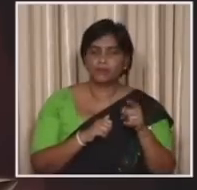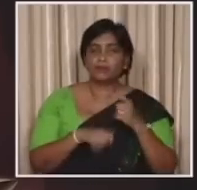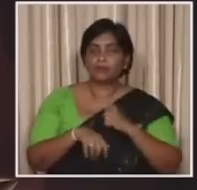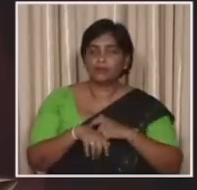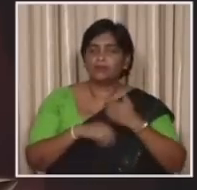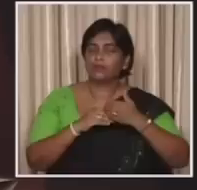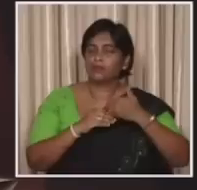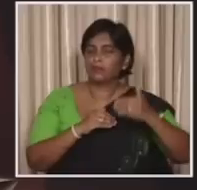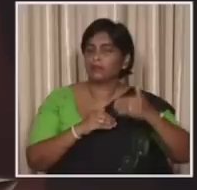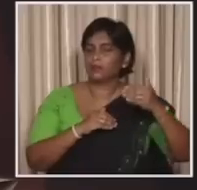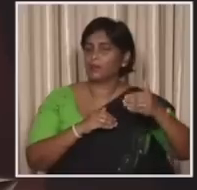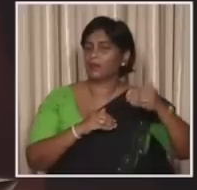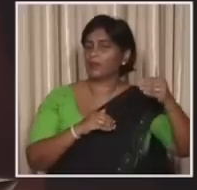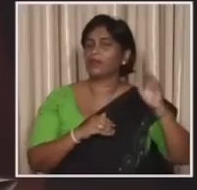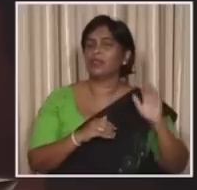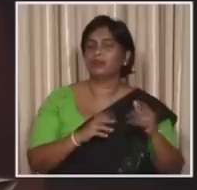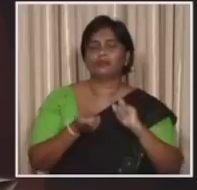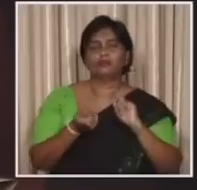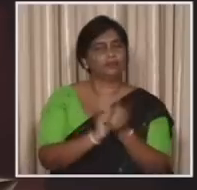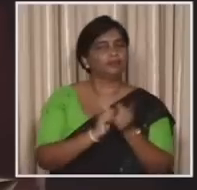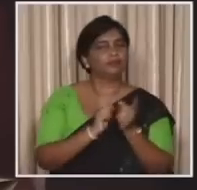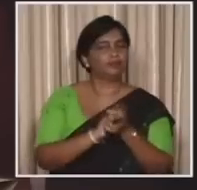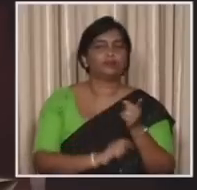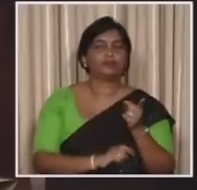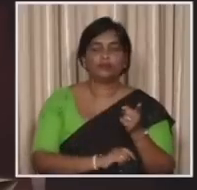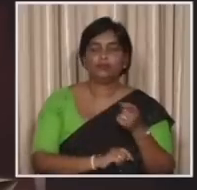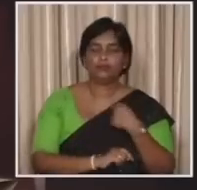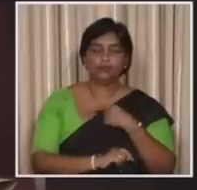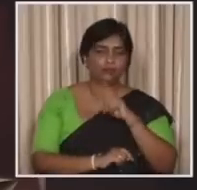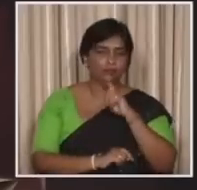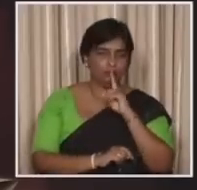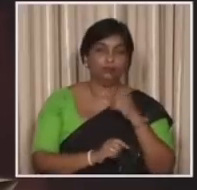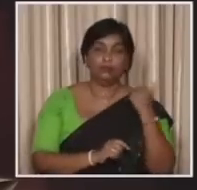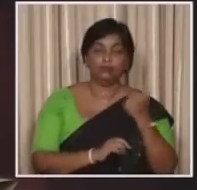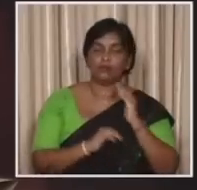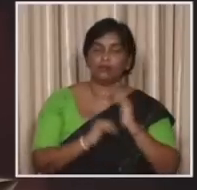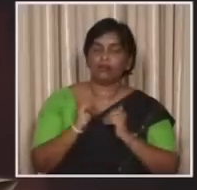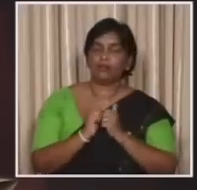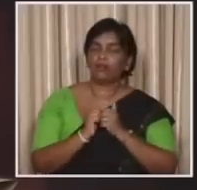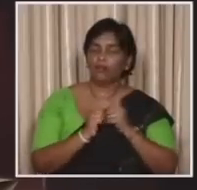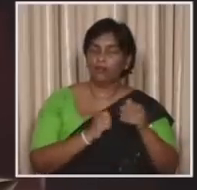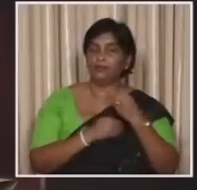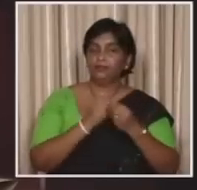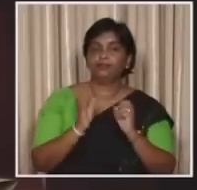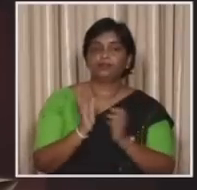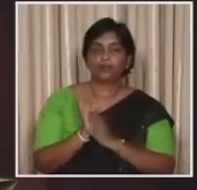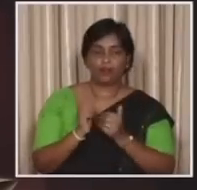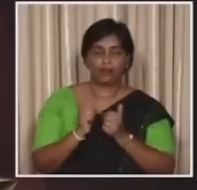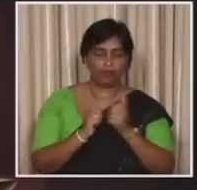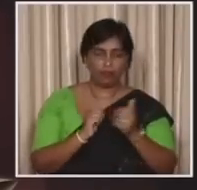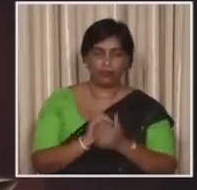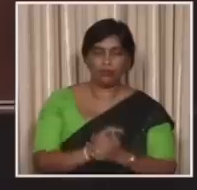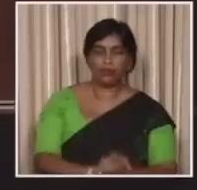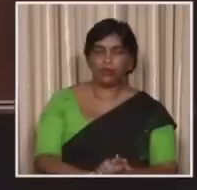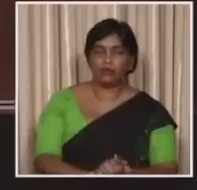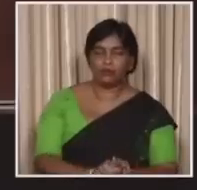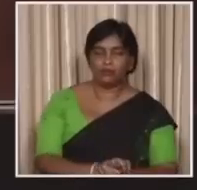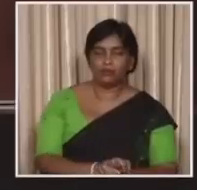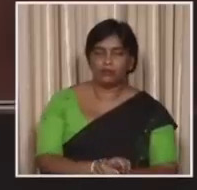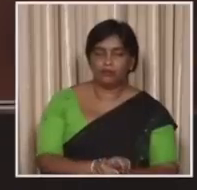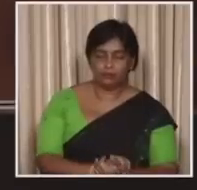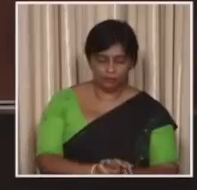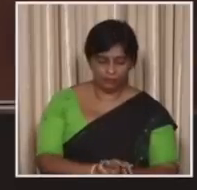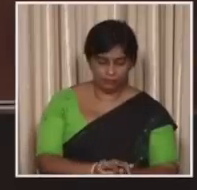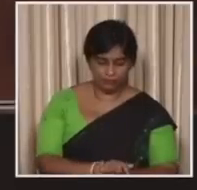කාලේ කල්යවීමක් කල්මරීමක් ඔක්කොම යට ගැසීමක් ini sama yojana karena alut kromo ide kita api business committee kehara ide reka oh dah sri